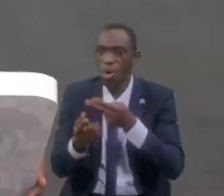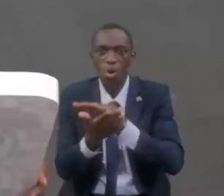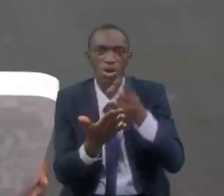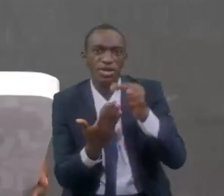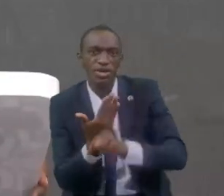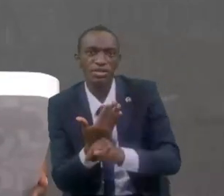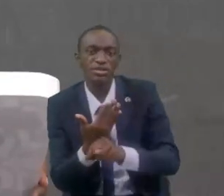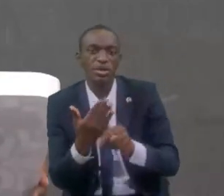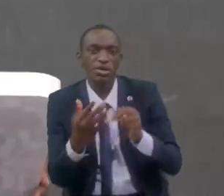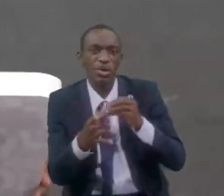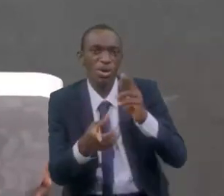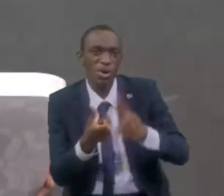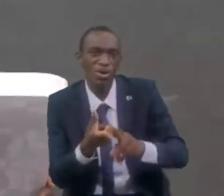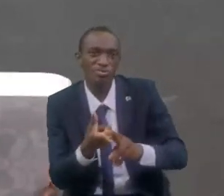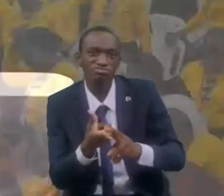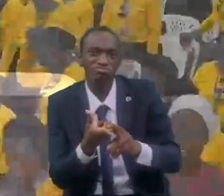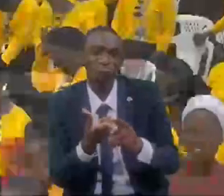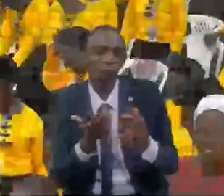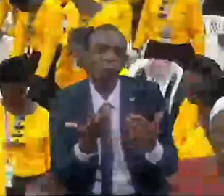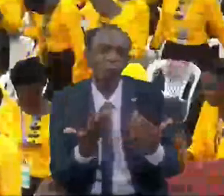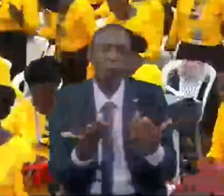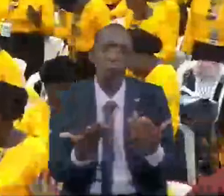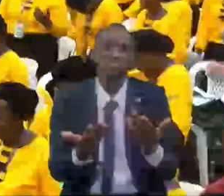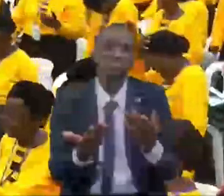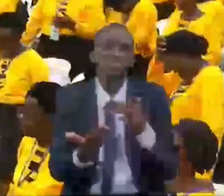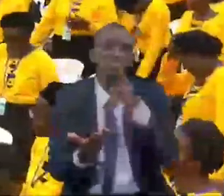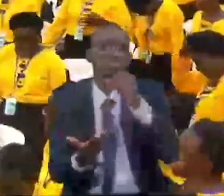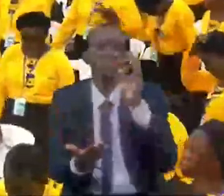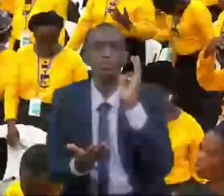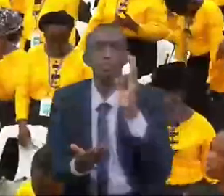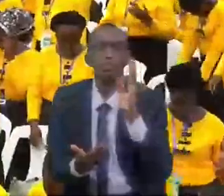pas, si tu prêches